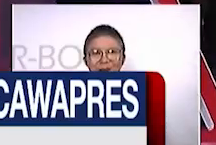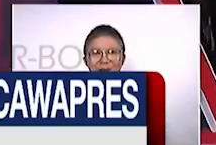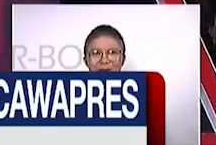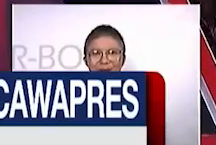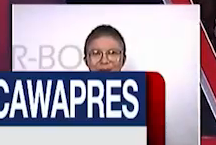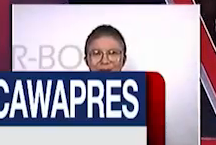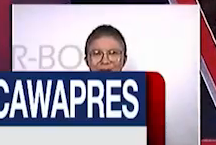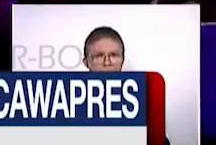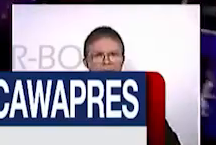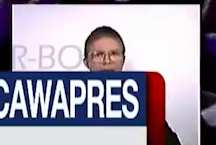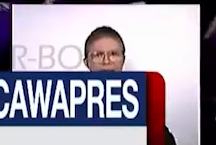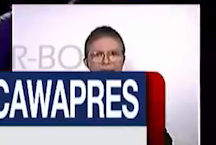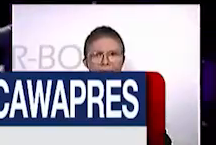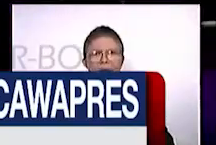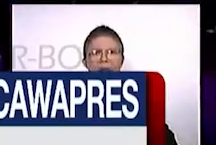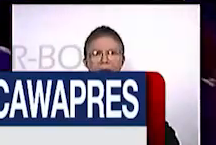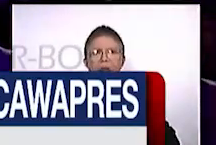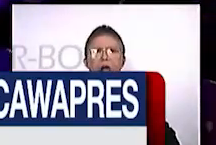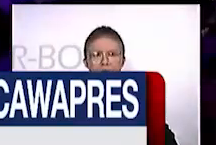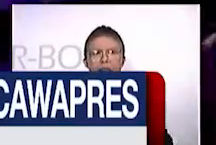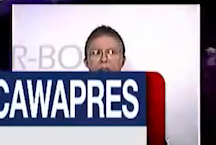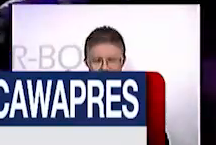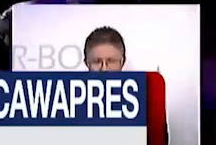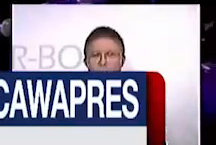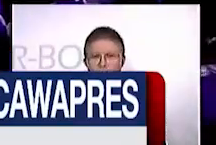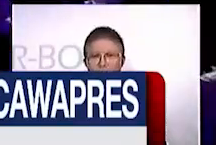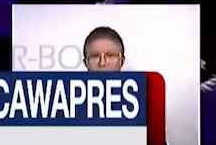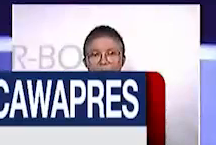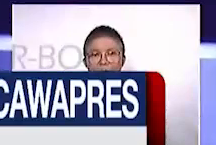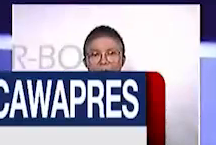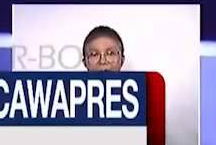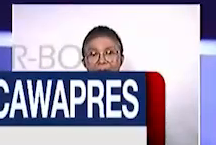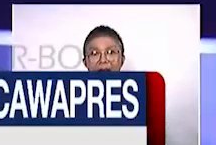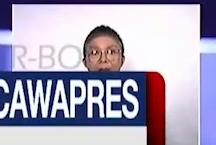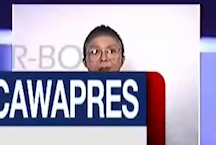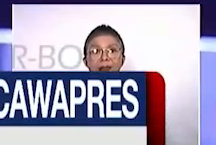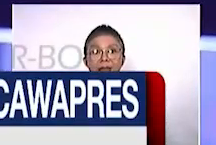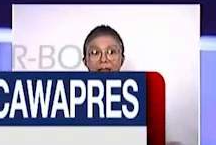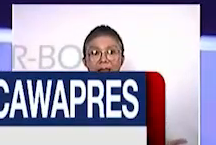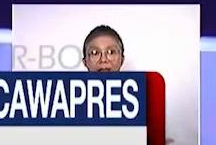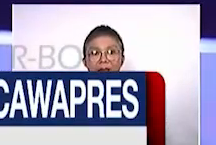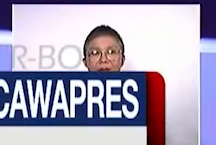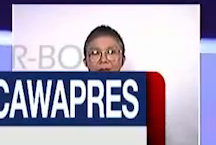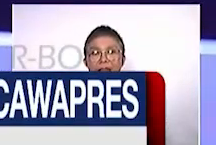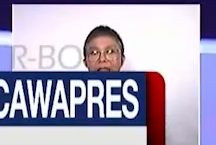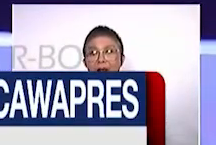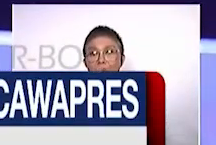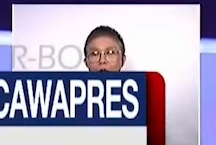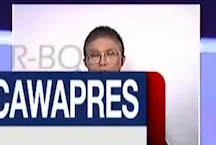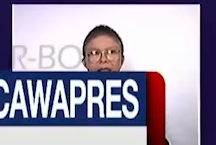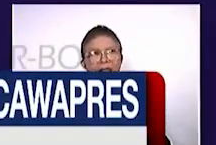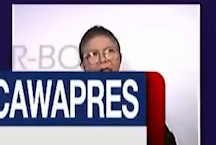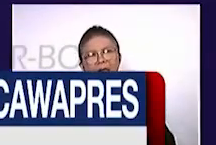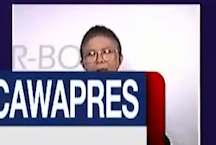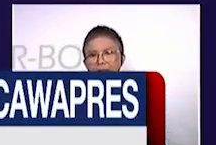pernyataan penutup. Format debat ini masih sama seperti debat pertama beberapa waktu lalu, dengan total waktu 150 menit. Namun tak seperti debat pertama,